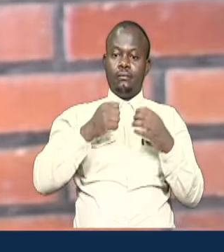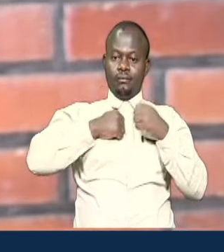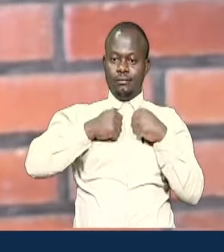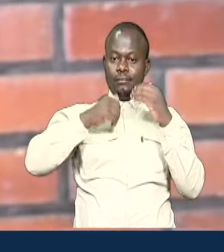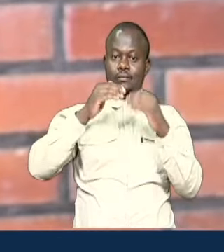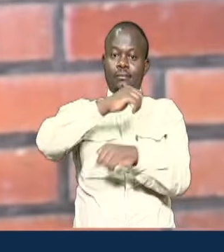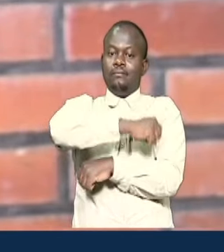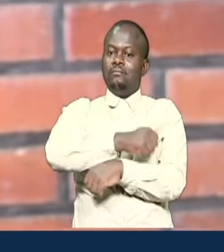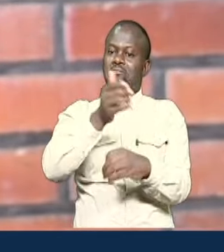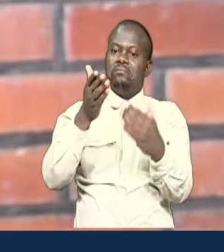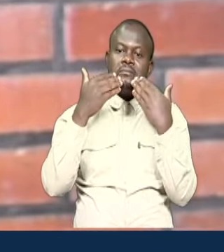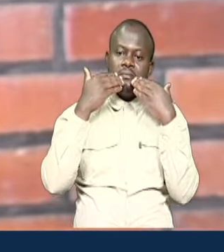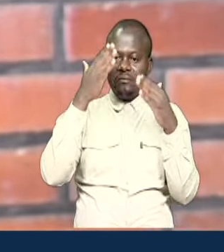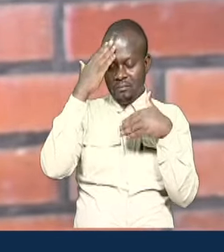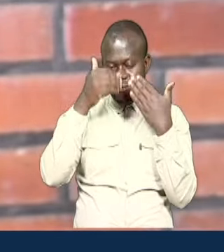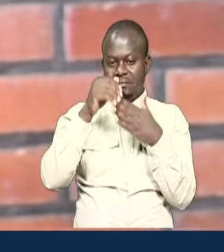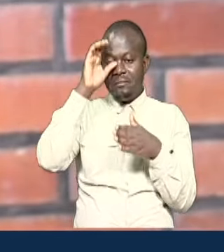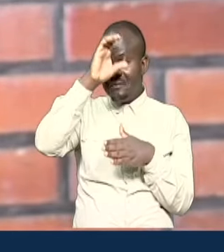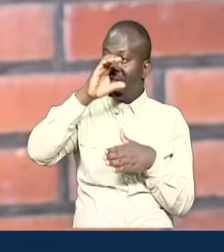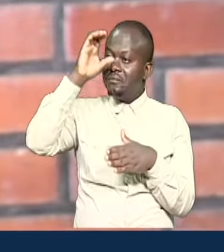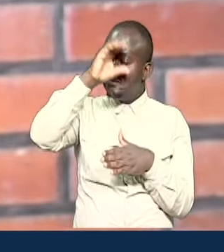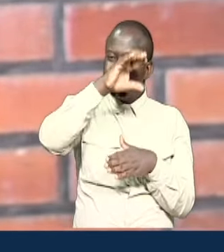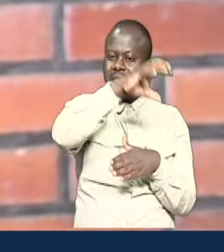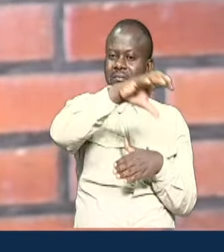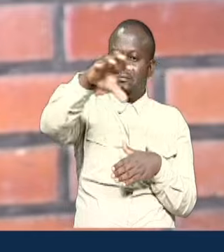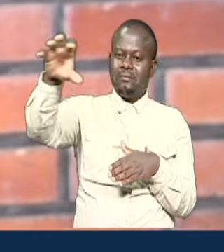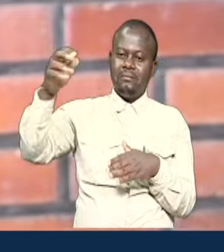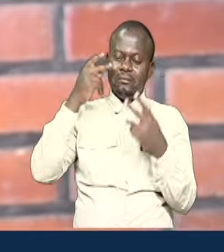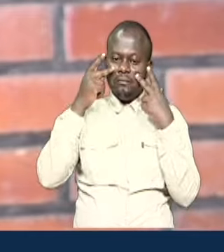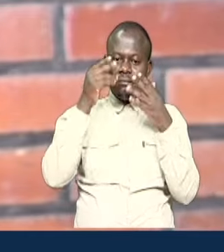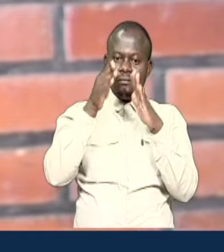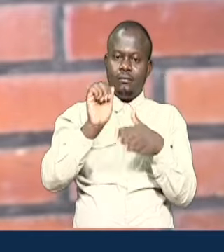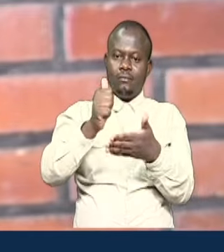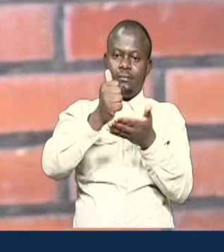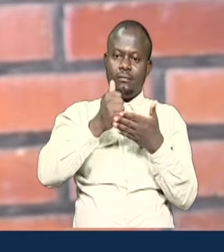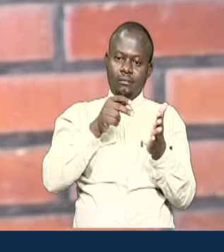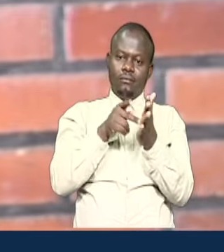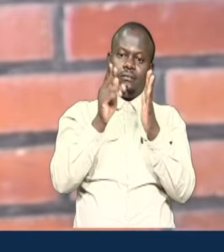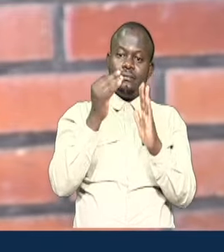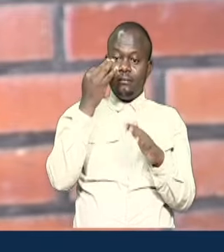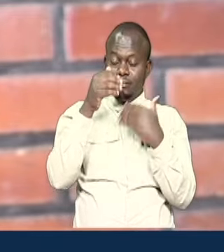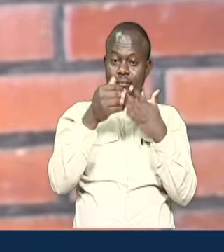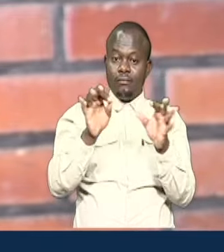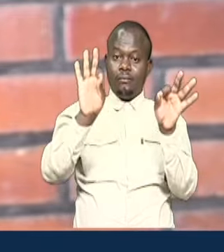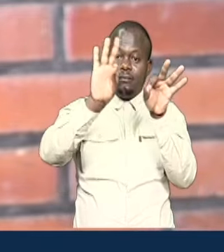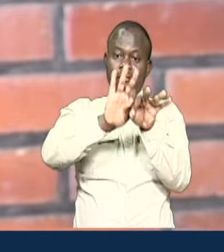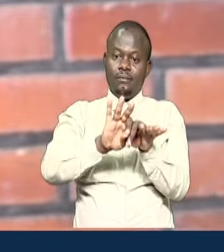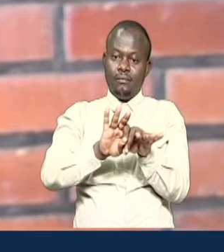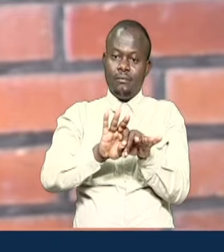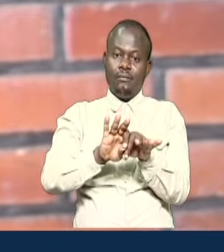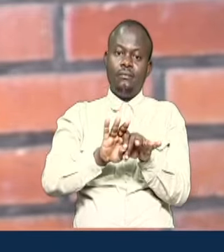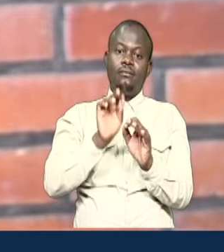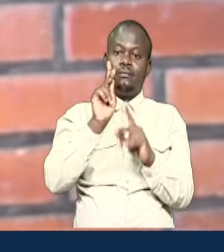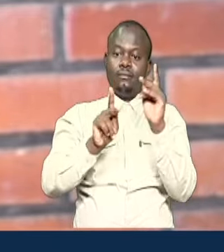amashuri ntayahari, ko narayahize naye nabonye n'umuntu ushaka kumfasha kuryishyura bibaye ngombwa.